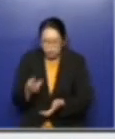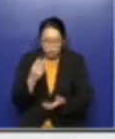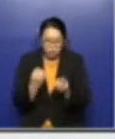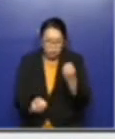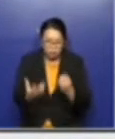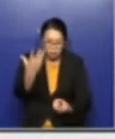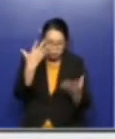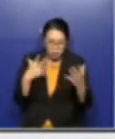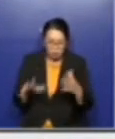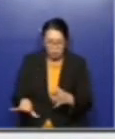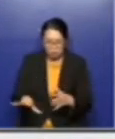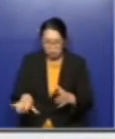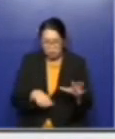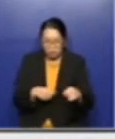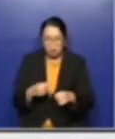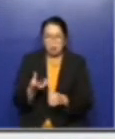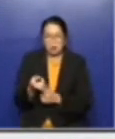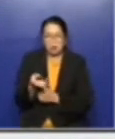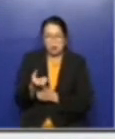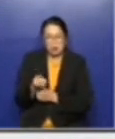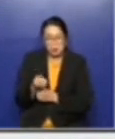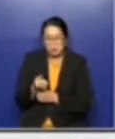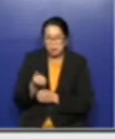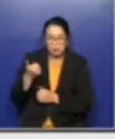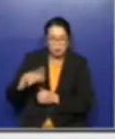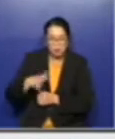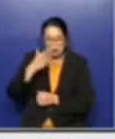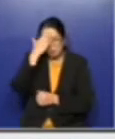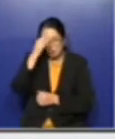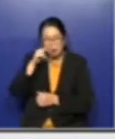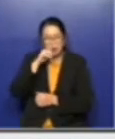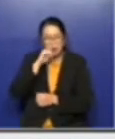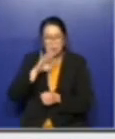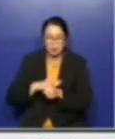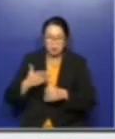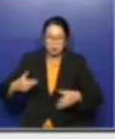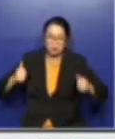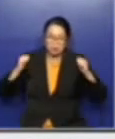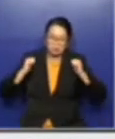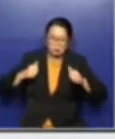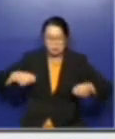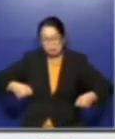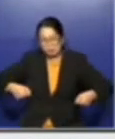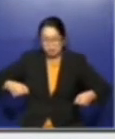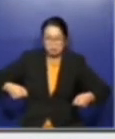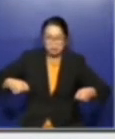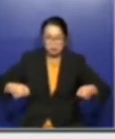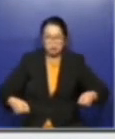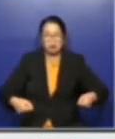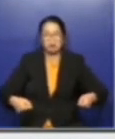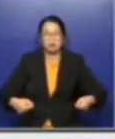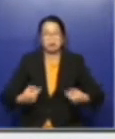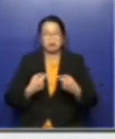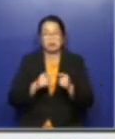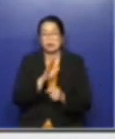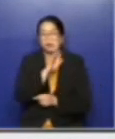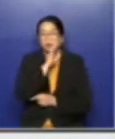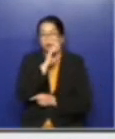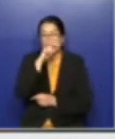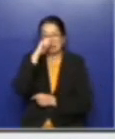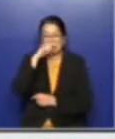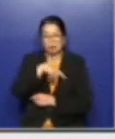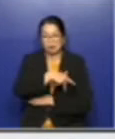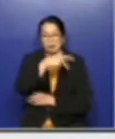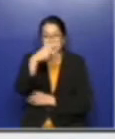วเหนียวได้นั้นมันเป็นเรื่องที่สะเทือนใจเป็นอย่างยิ่งถ้าไทย PBS ทำเรื่องนี้เพื่อที่จะกระ